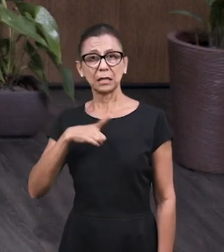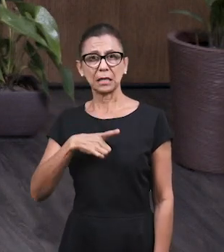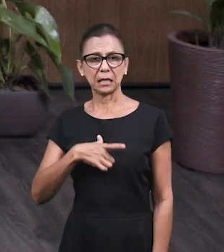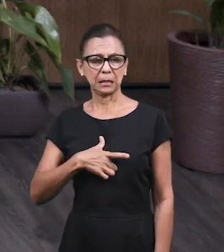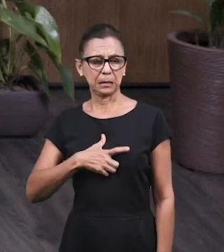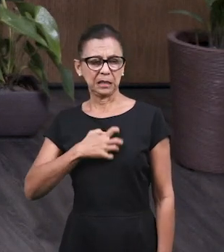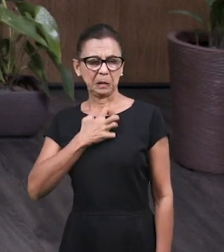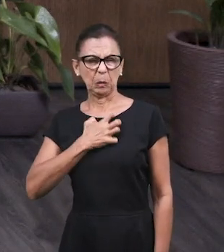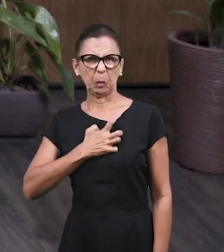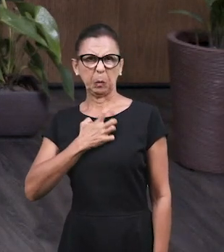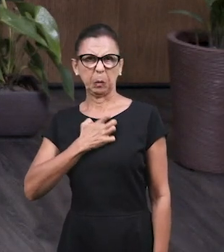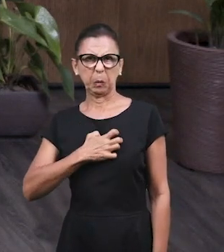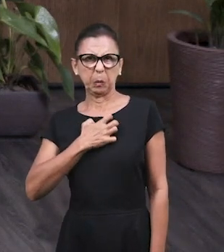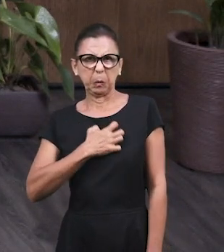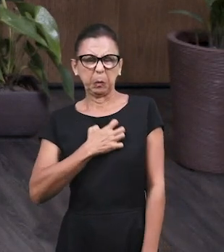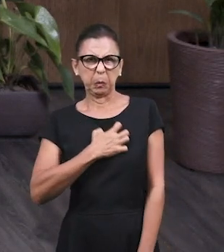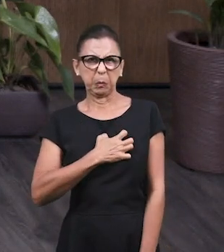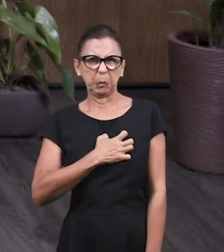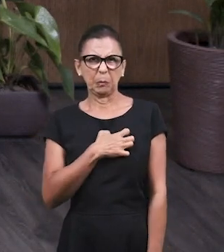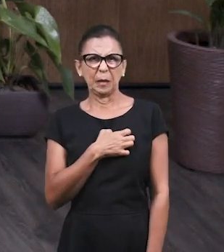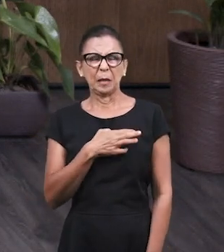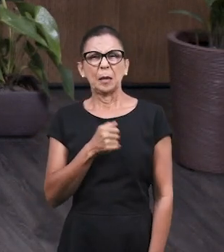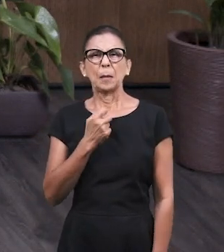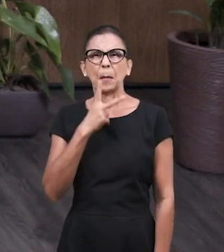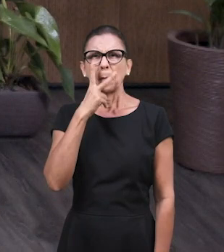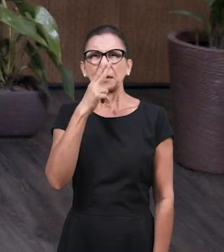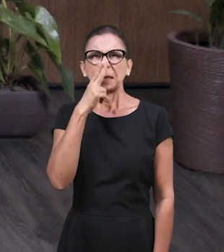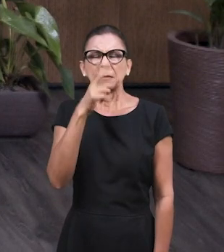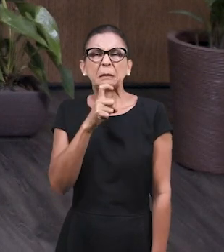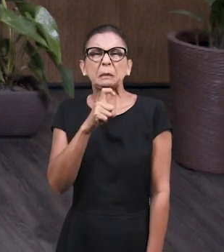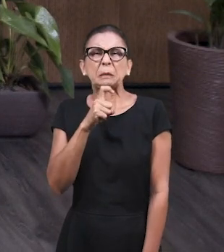ont dans leur cœur un dépôt de rancune,